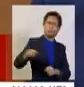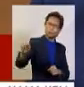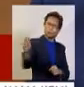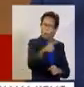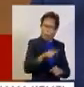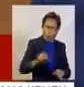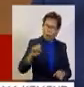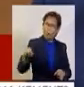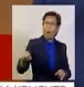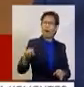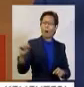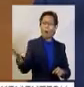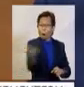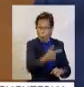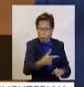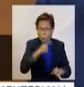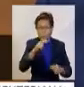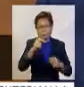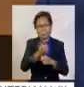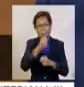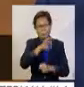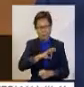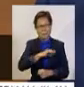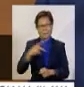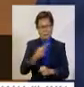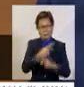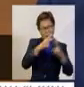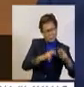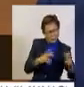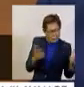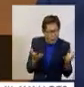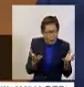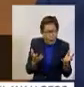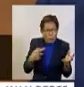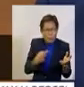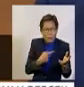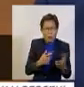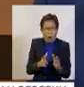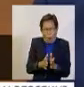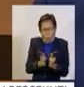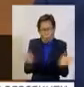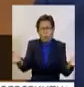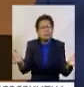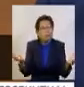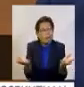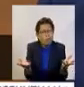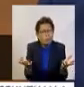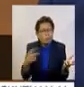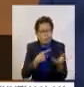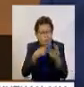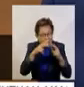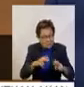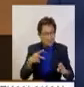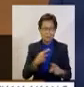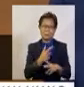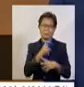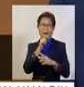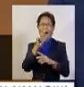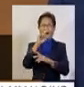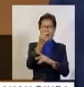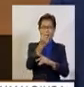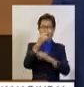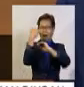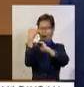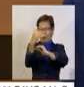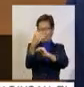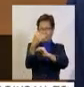faedah. So, itulah sebabnya kita nak kaji macam mana kita boleh perluaskan supaya kita tak hanya